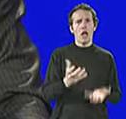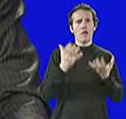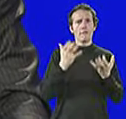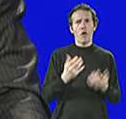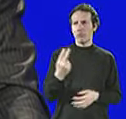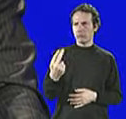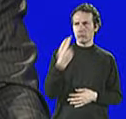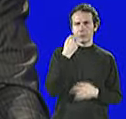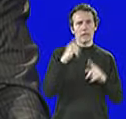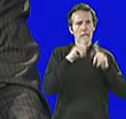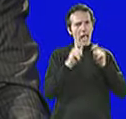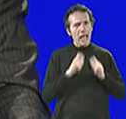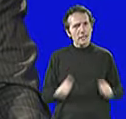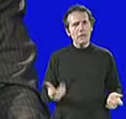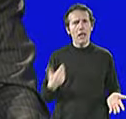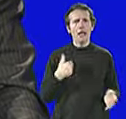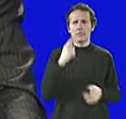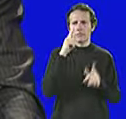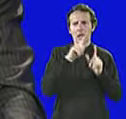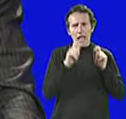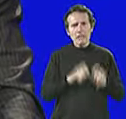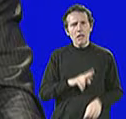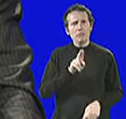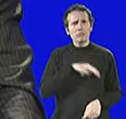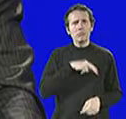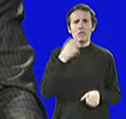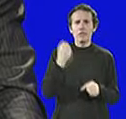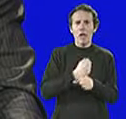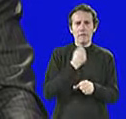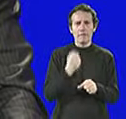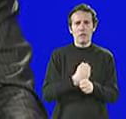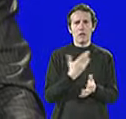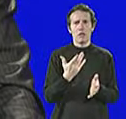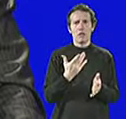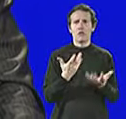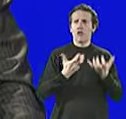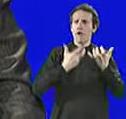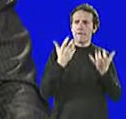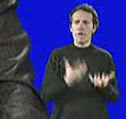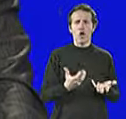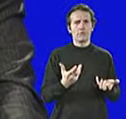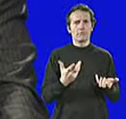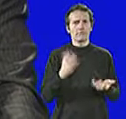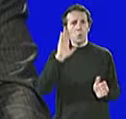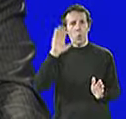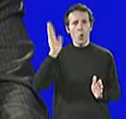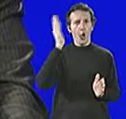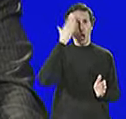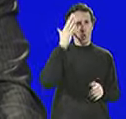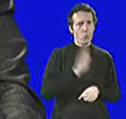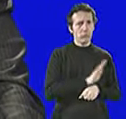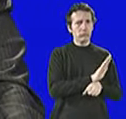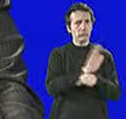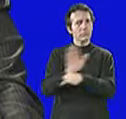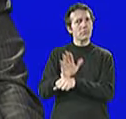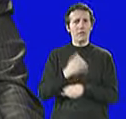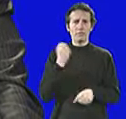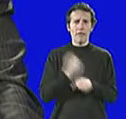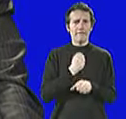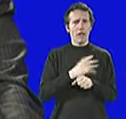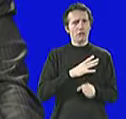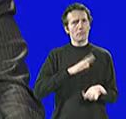respectée, respectée dans son travail. Cette France, elle veut être reconnue, reconnue dans son